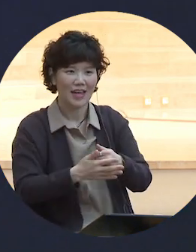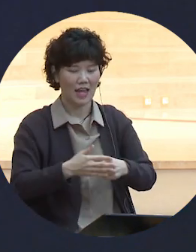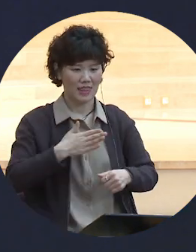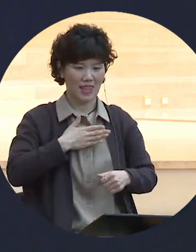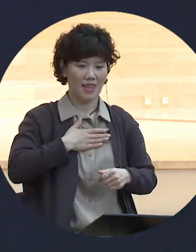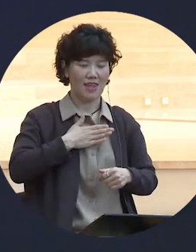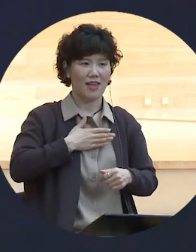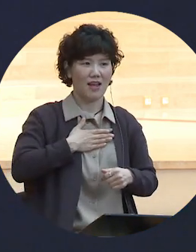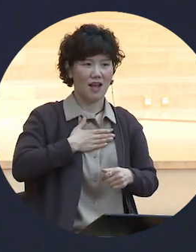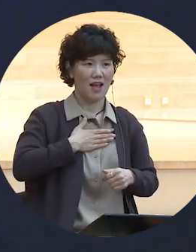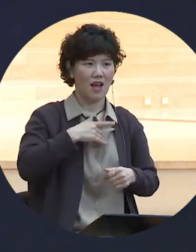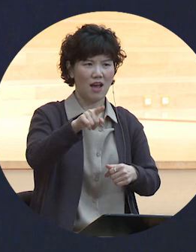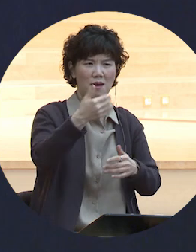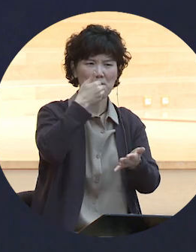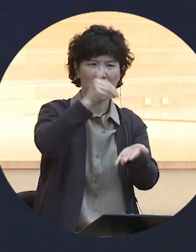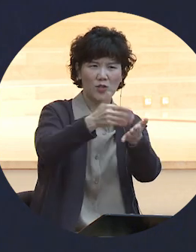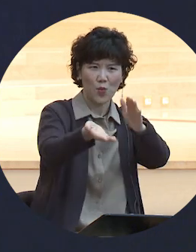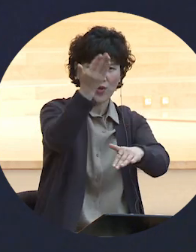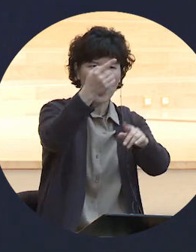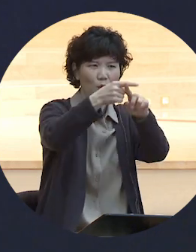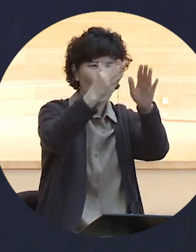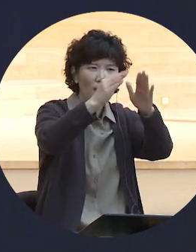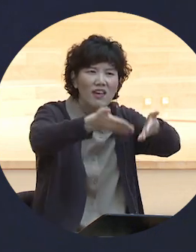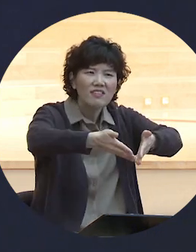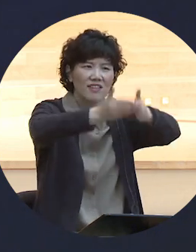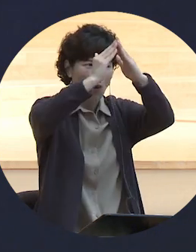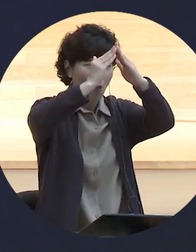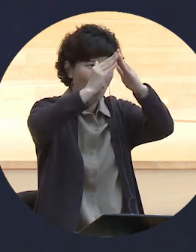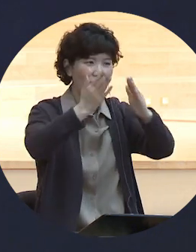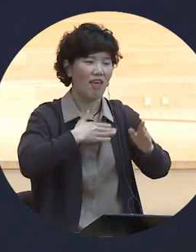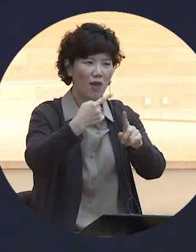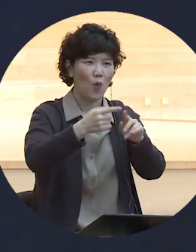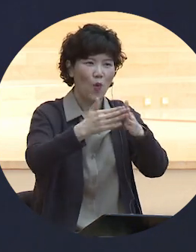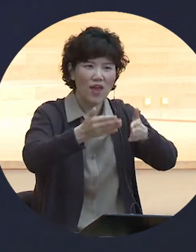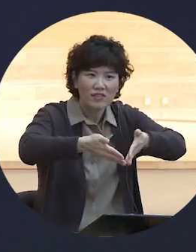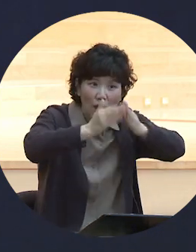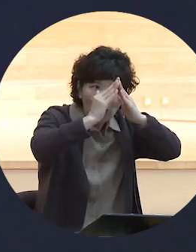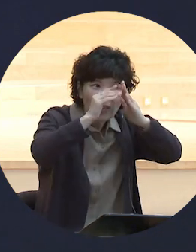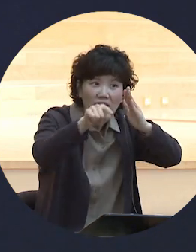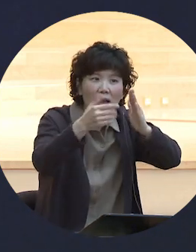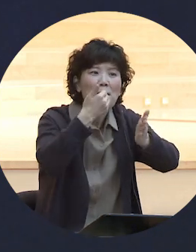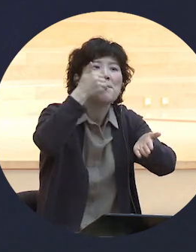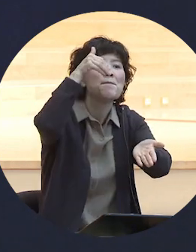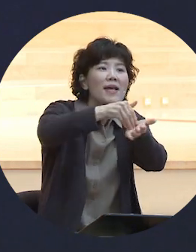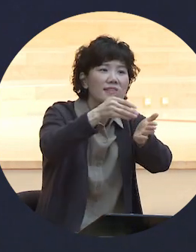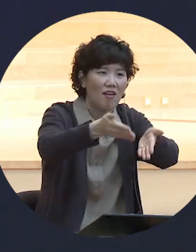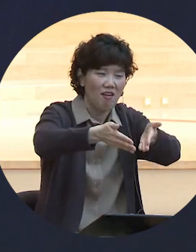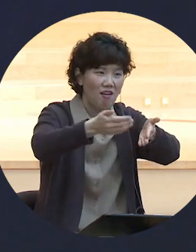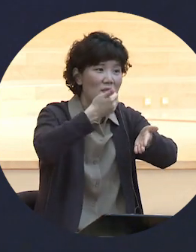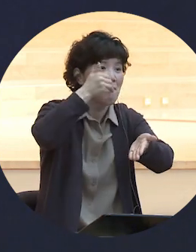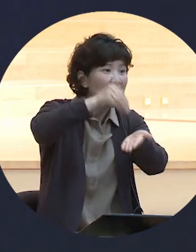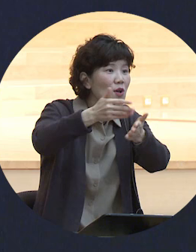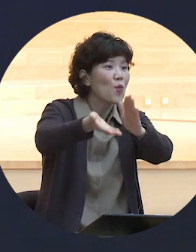내가 이 반석 위에 교회를 세운다, 내 교회를 세운다 말씀하실 때 이 반석의 의미가 뭐냐?